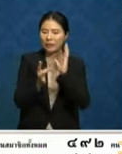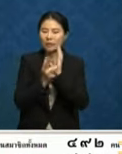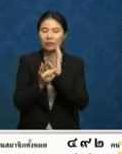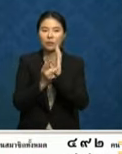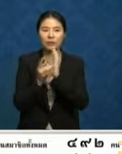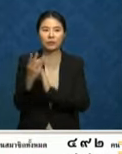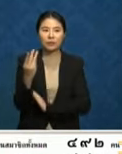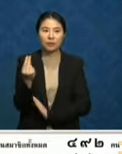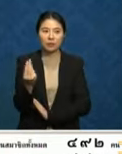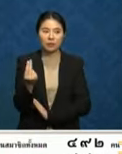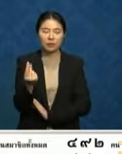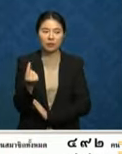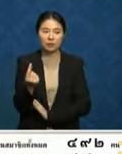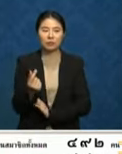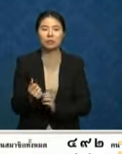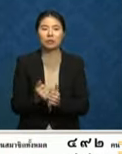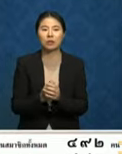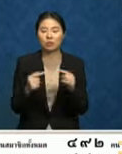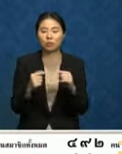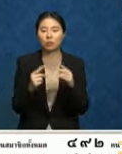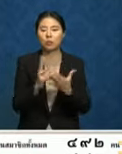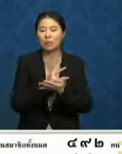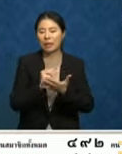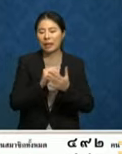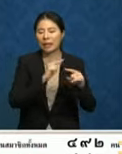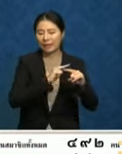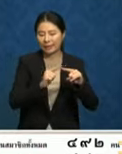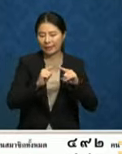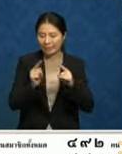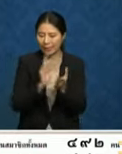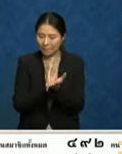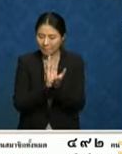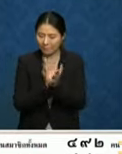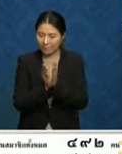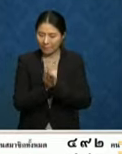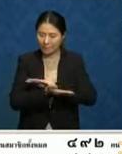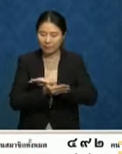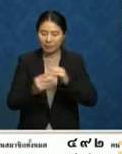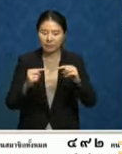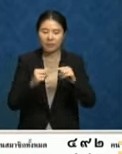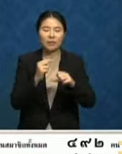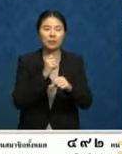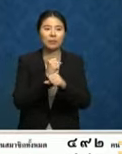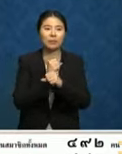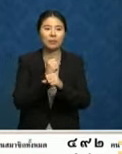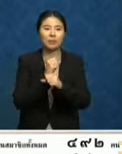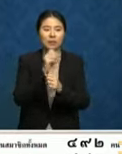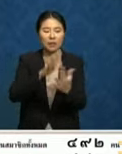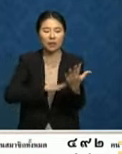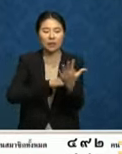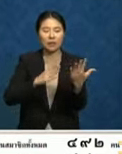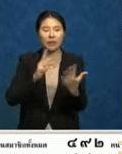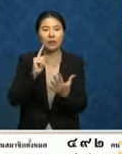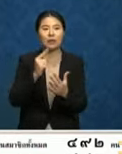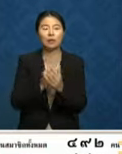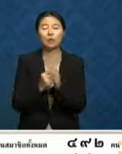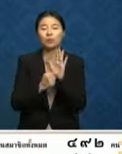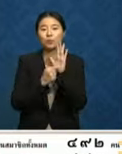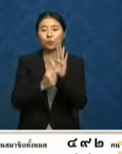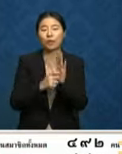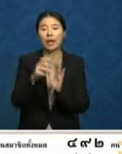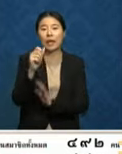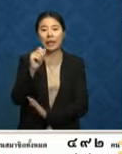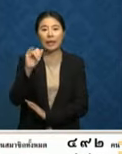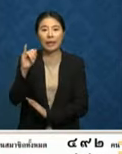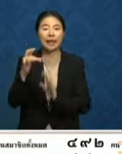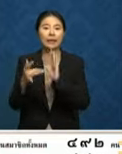นะคะแล้วก็ทำให้มหาวิทยาลัยต่างๆเนี่ยต้องมีการปรับตัวอย่างที่เห็นได้ชัดคือเทคโนโลยีสารสนเทศหรือ AI